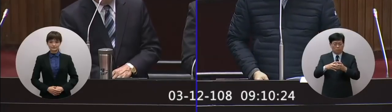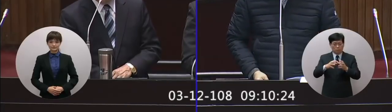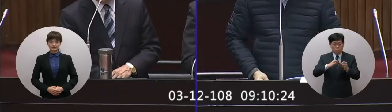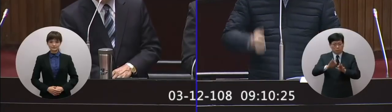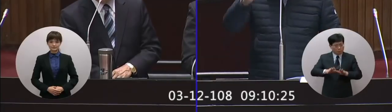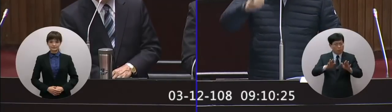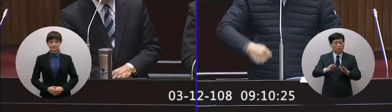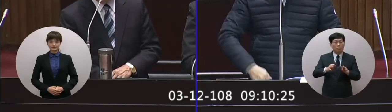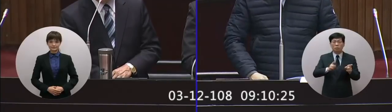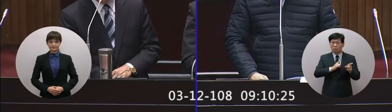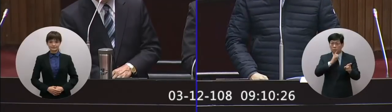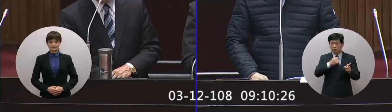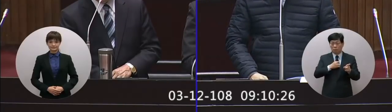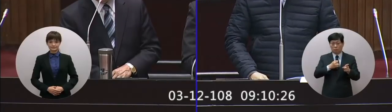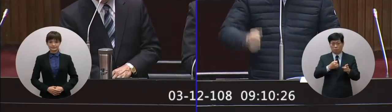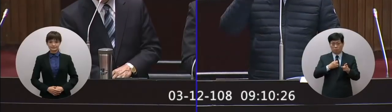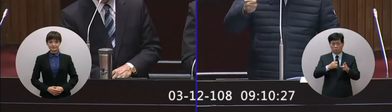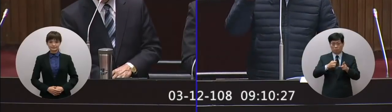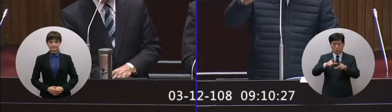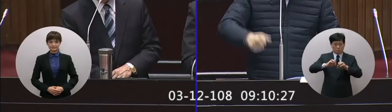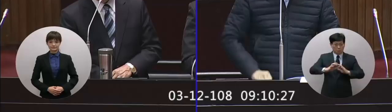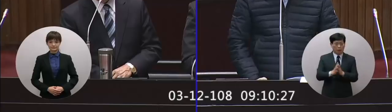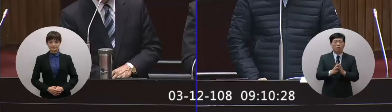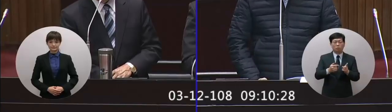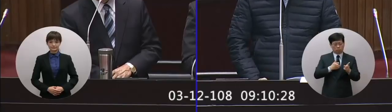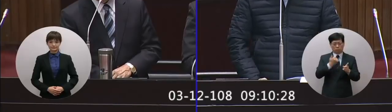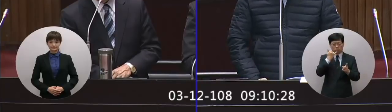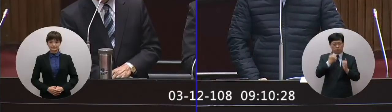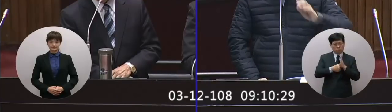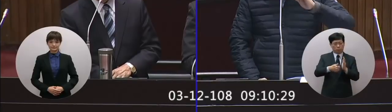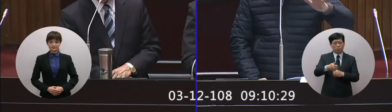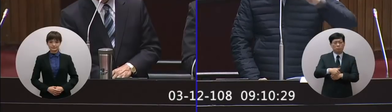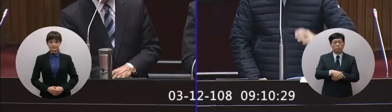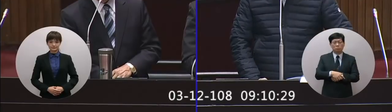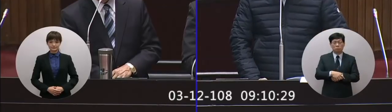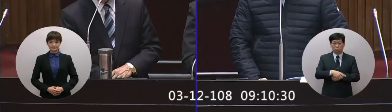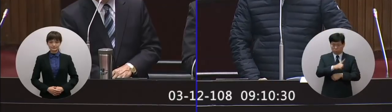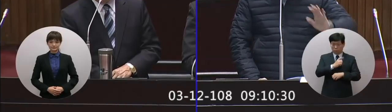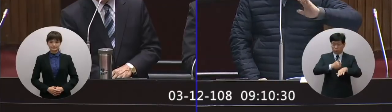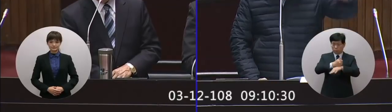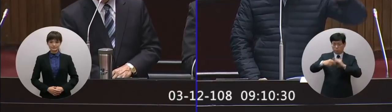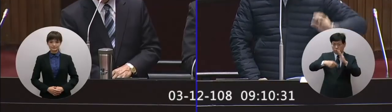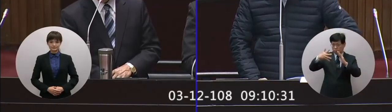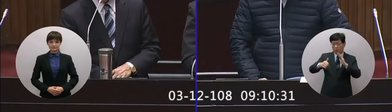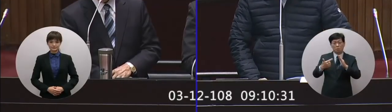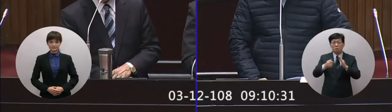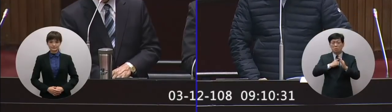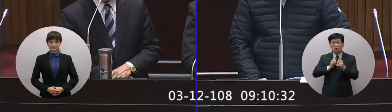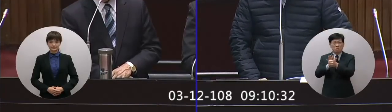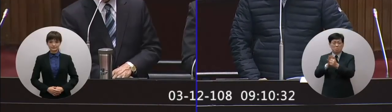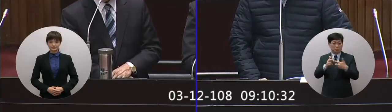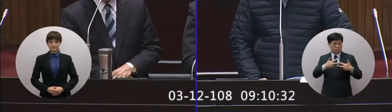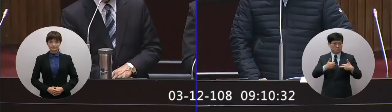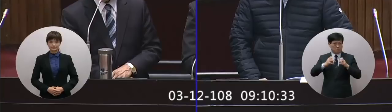长，以你的执行力，历史留名。你的当院长不是为了为蔡英